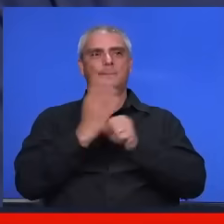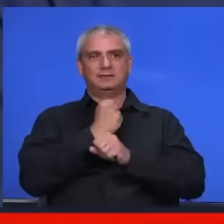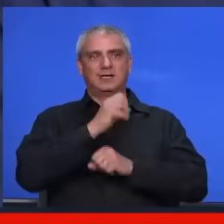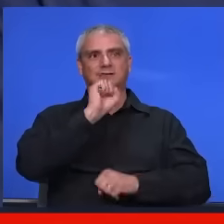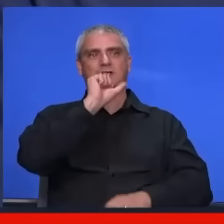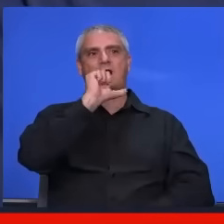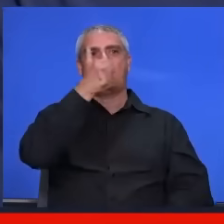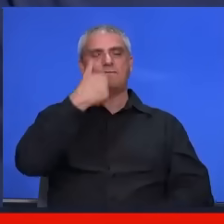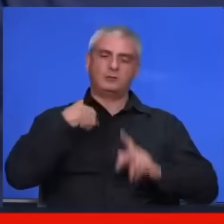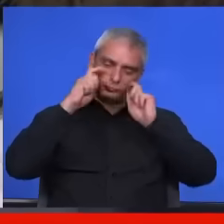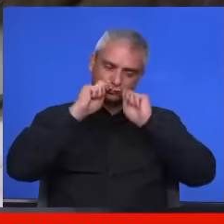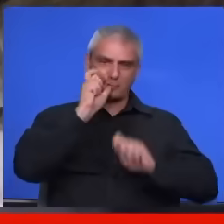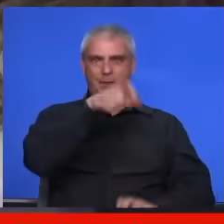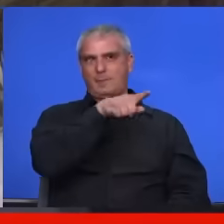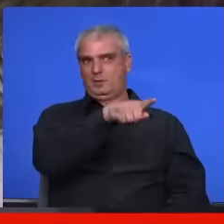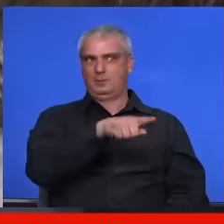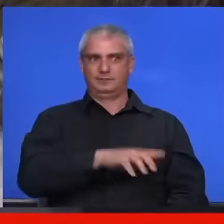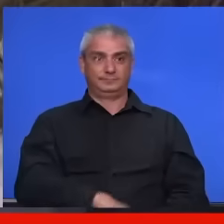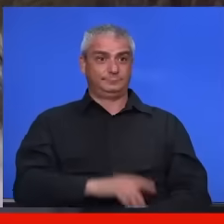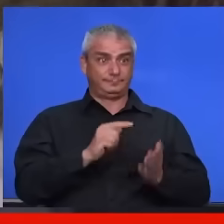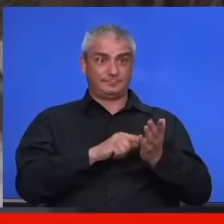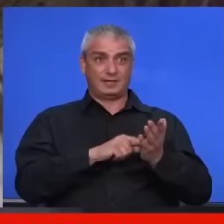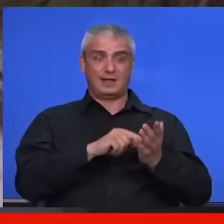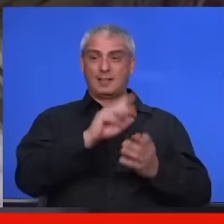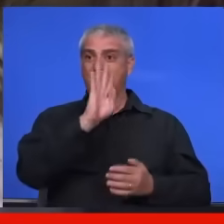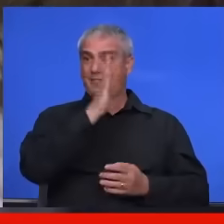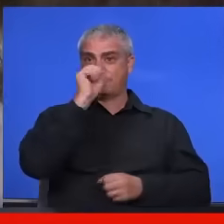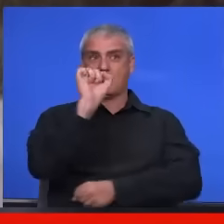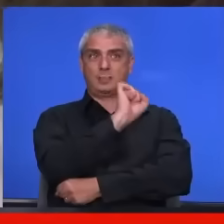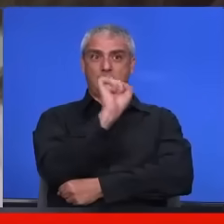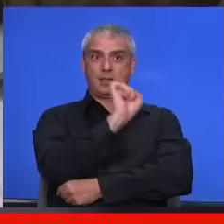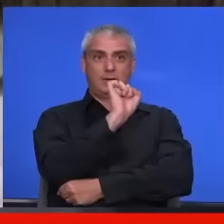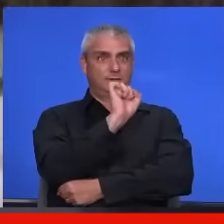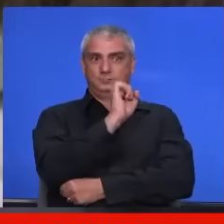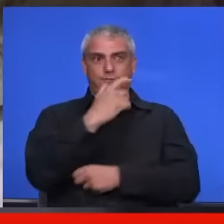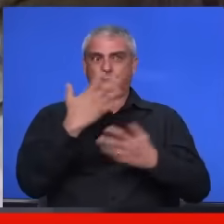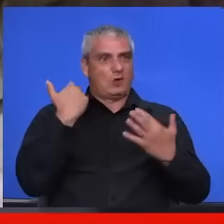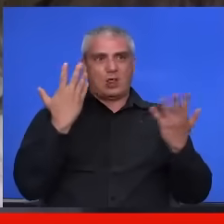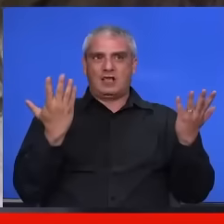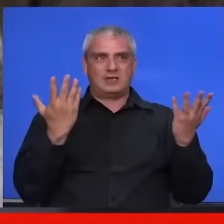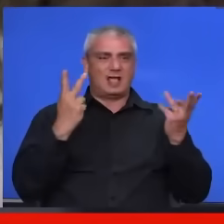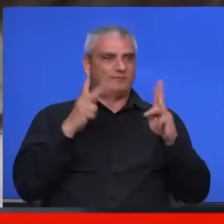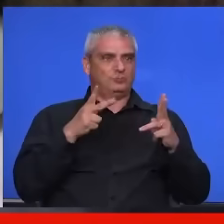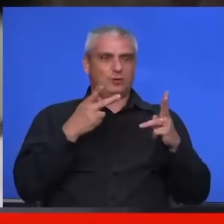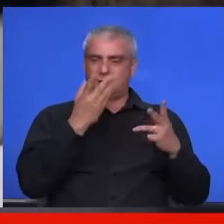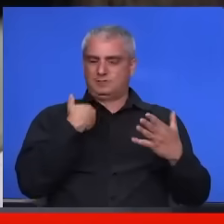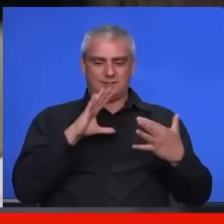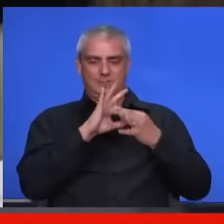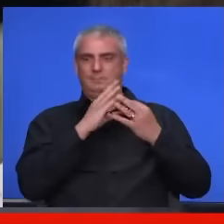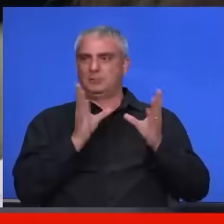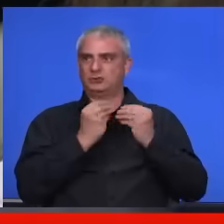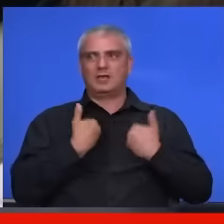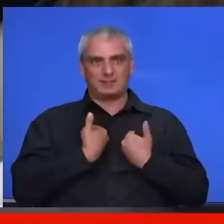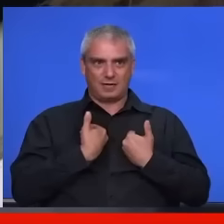שרה, אלופה. סומכים עלייך. בגלל שבנימין היה הנהג, לא היה לו כל כך אפשרות להיות איתנו